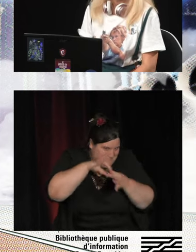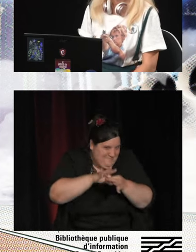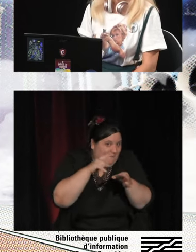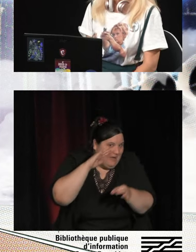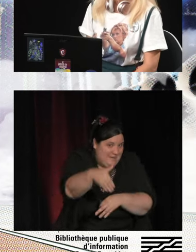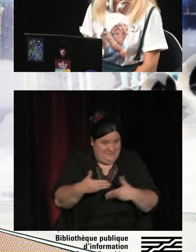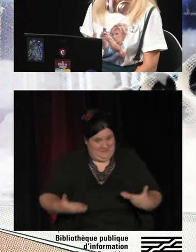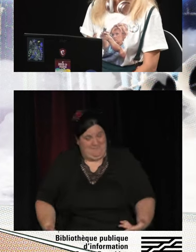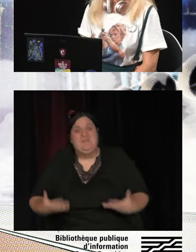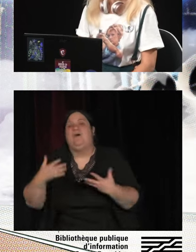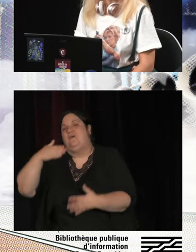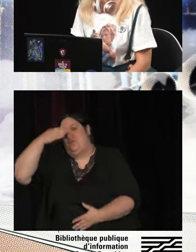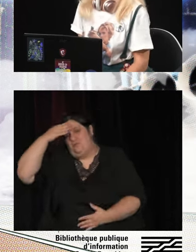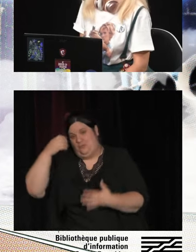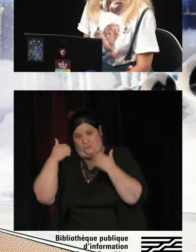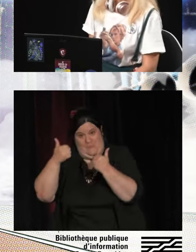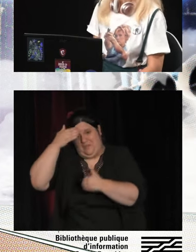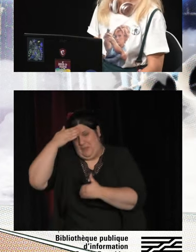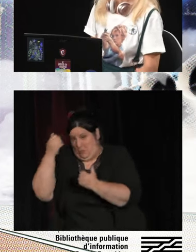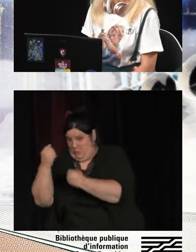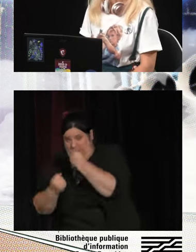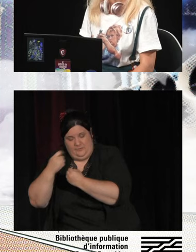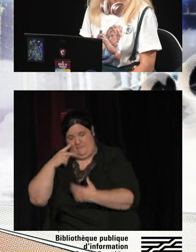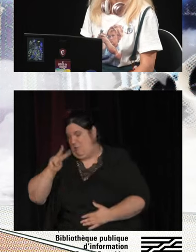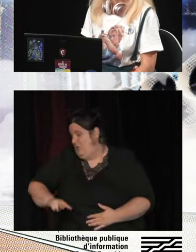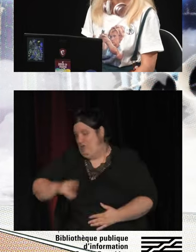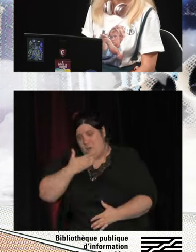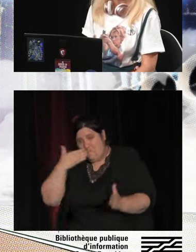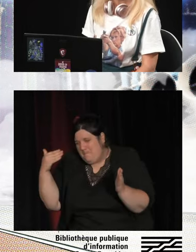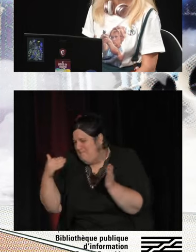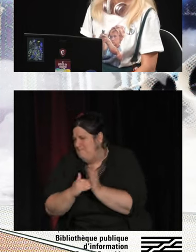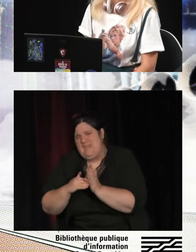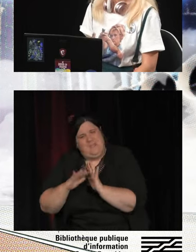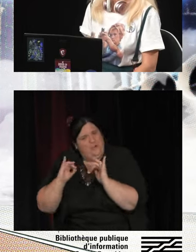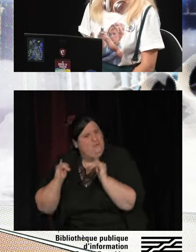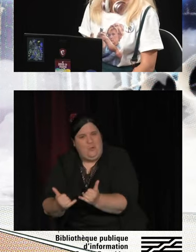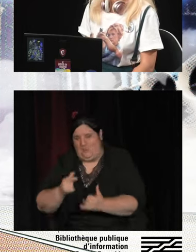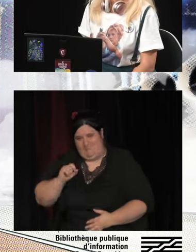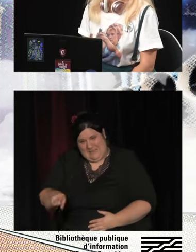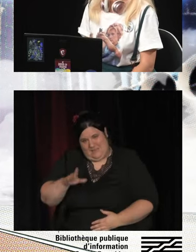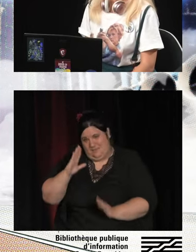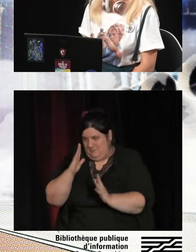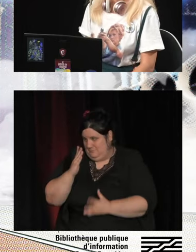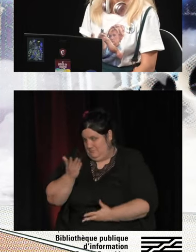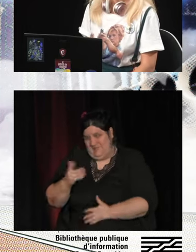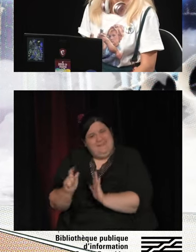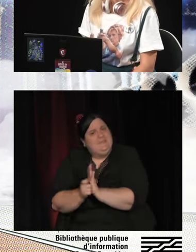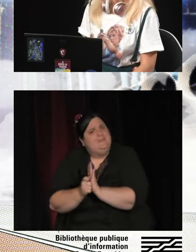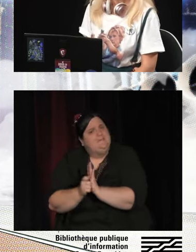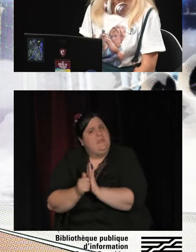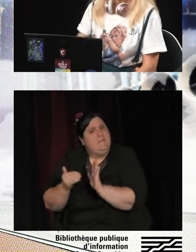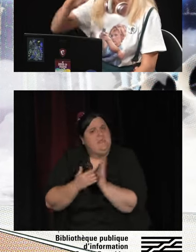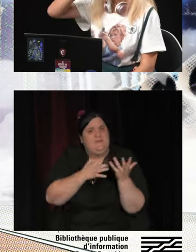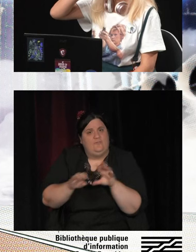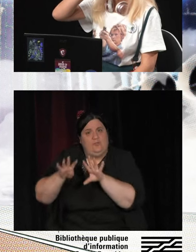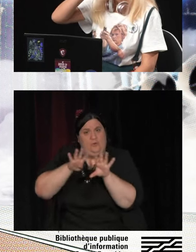Kart. Super Mario Kart, c'est un jeu absolument super. C'est le meilleur jeu de la franchise. Et donc qui est sorti en